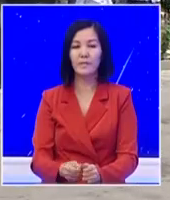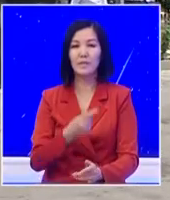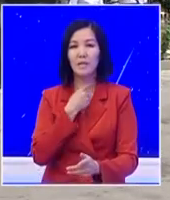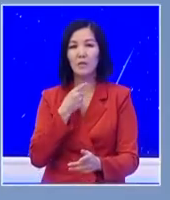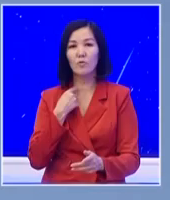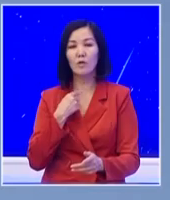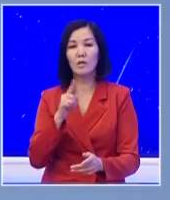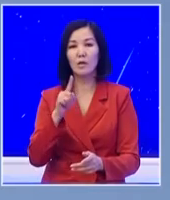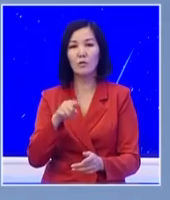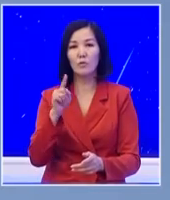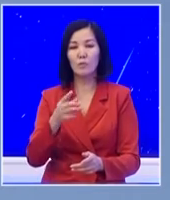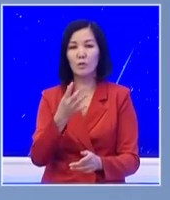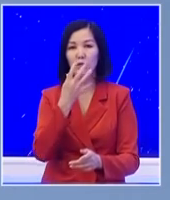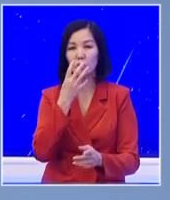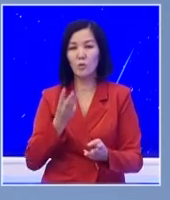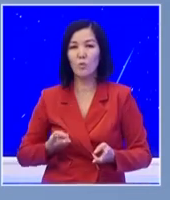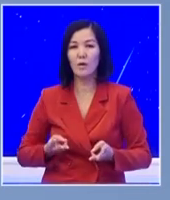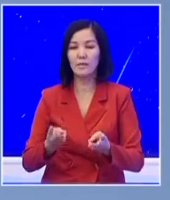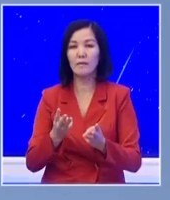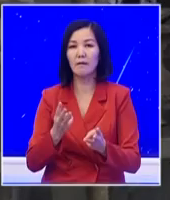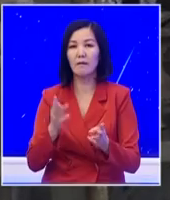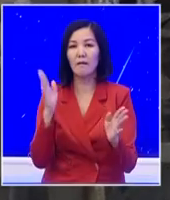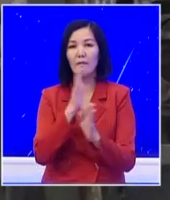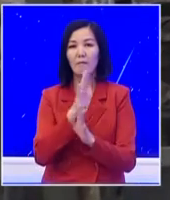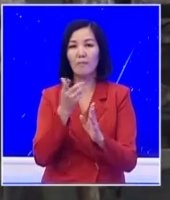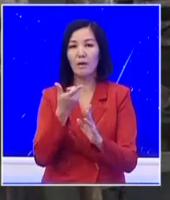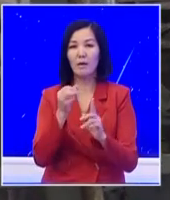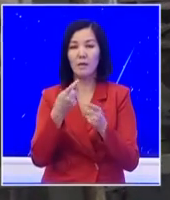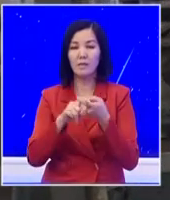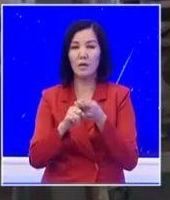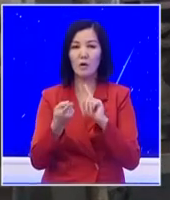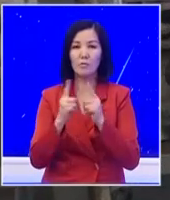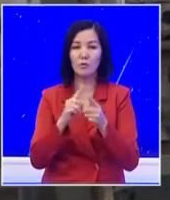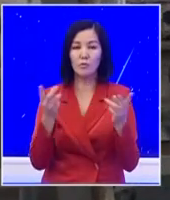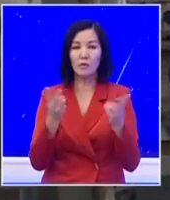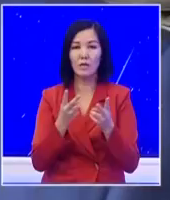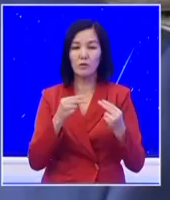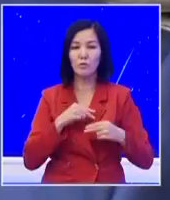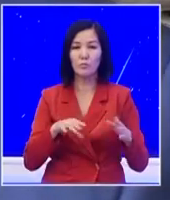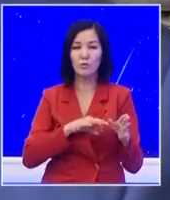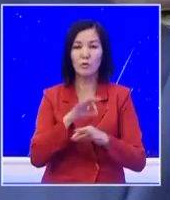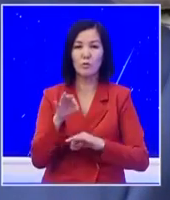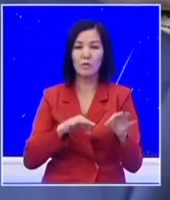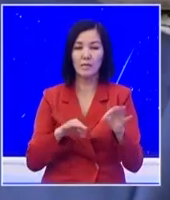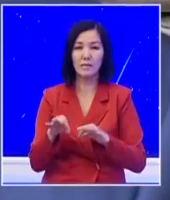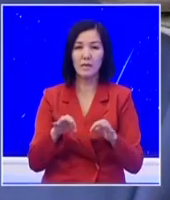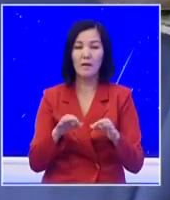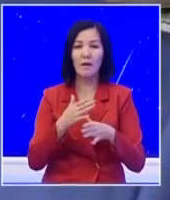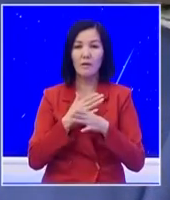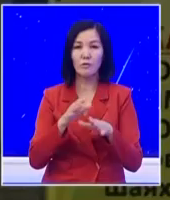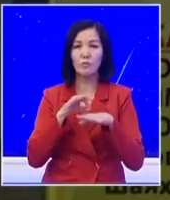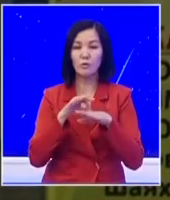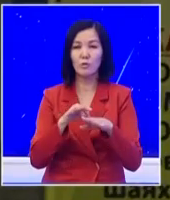Талдықорғандағы номер 1-ші жылу қазандығын табиғи газға ауыстыруға жет. Бұл жұмыс жұмыспен қамтудың жол картасы жобасы аясында